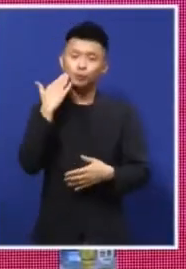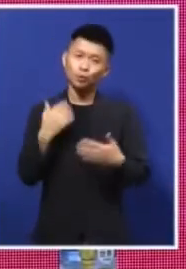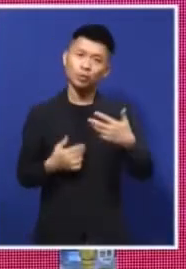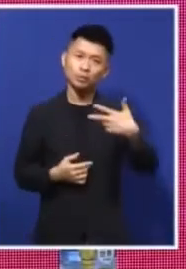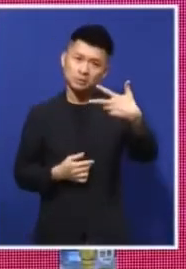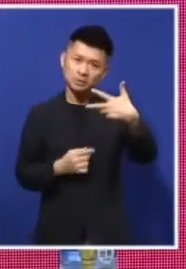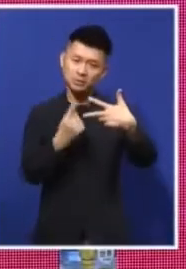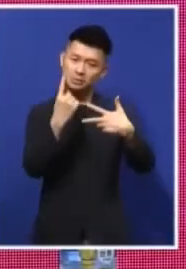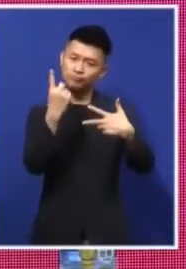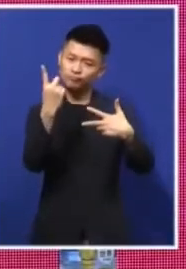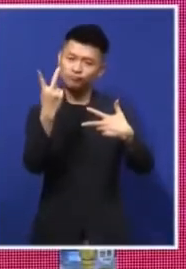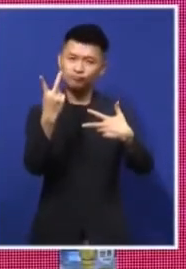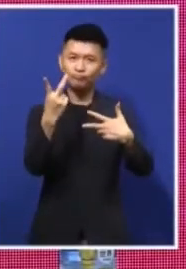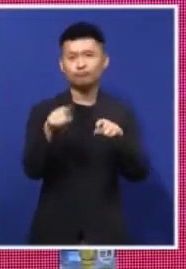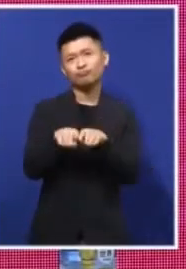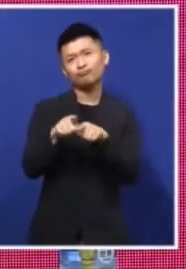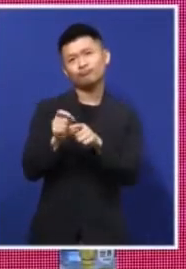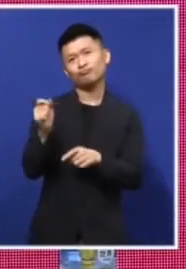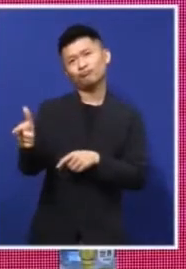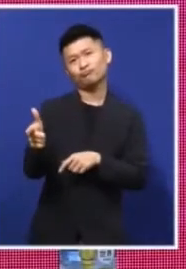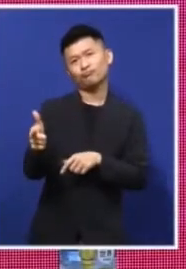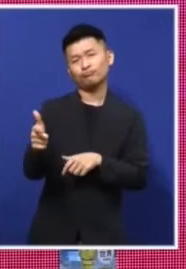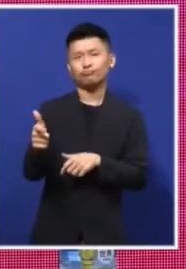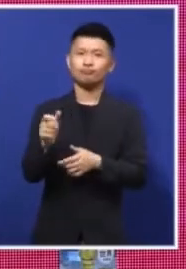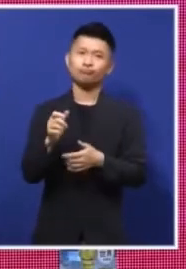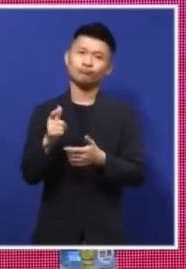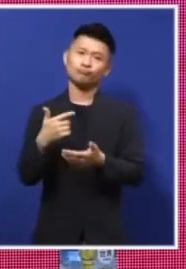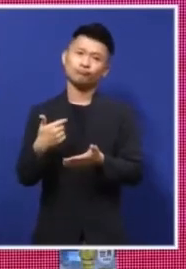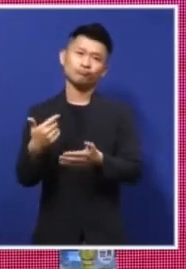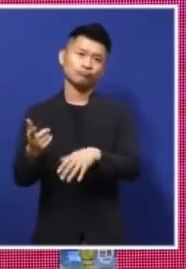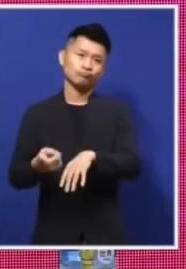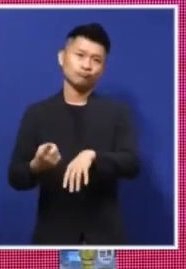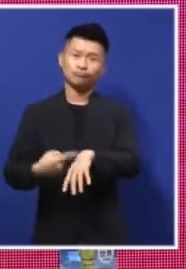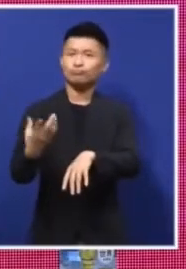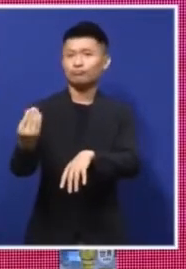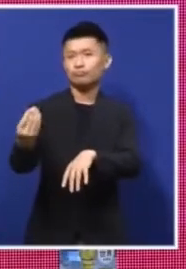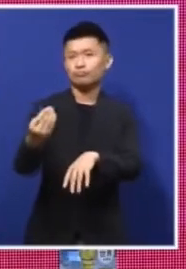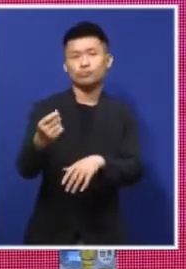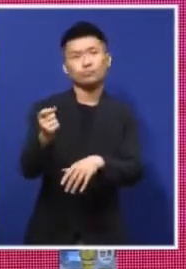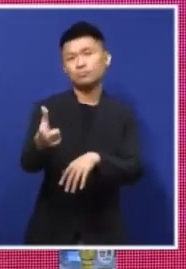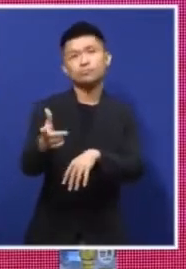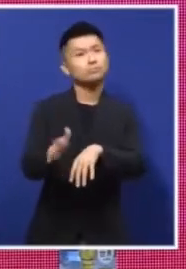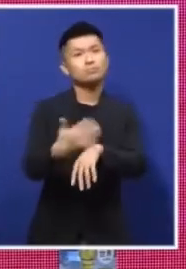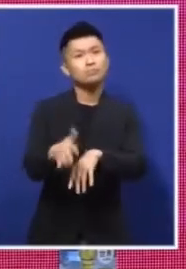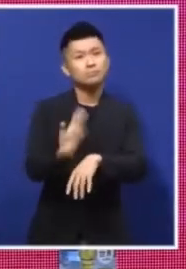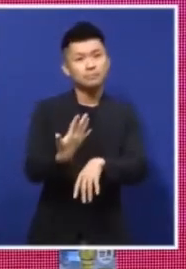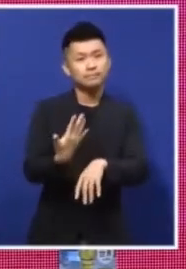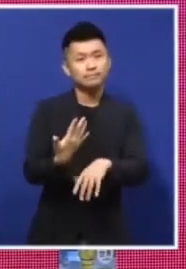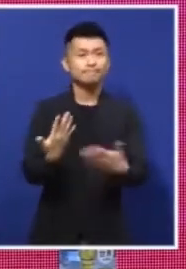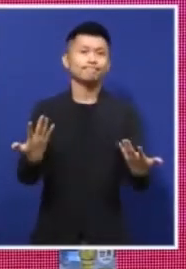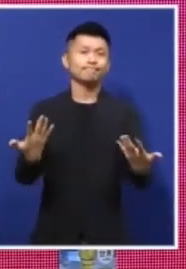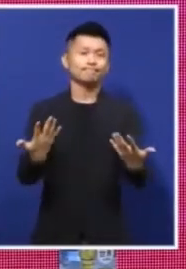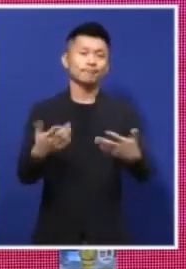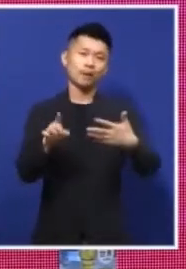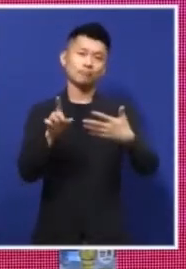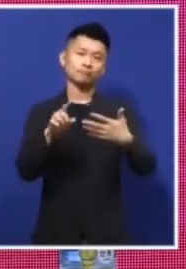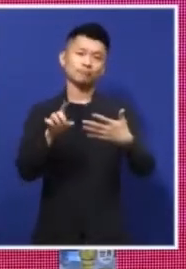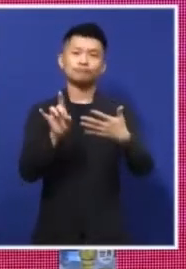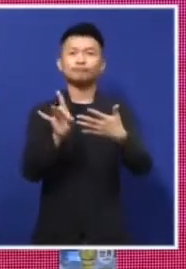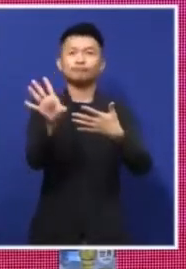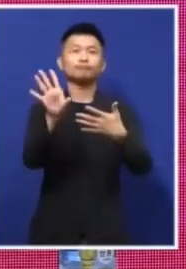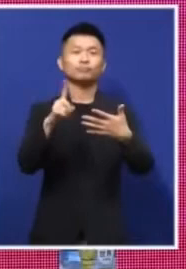中了，但是因为平常的消费习惯生活习惯或你住的地方等等你大概不会去使用的话，那也可以那一种不够这